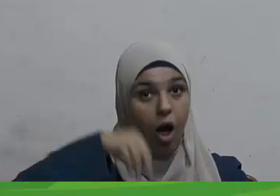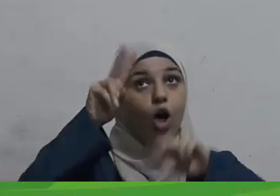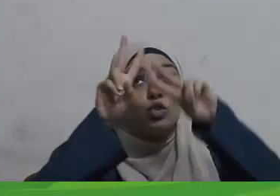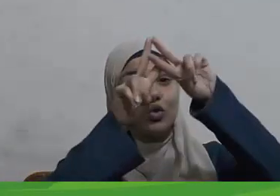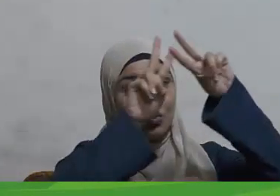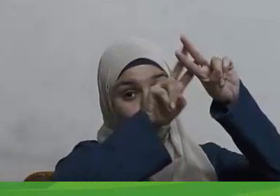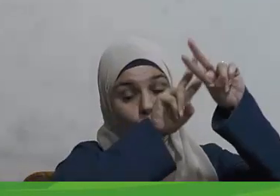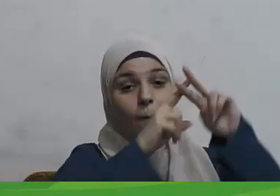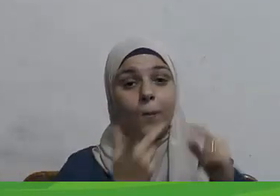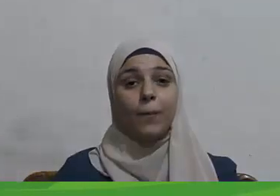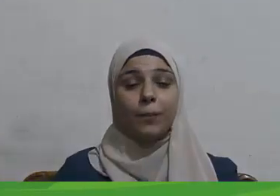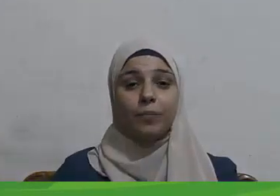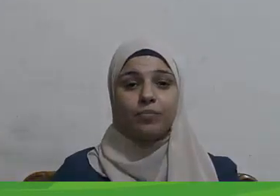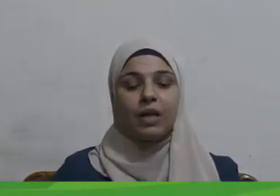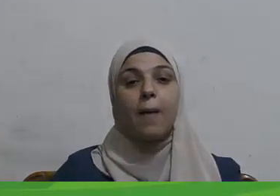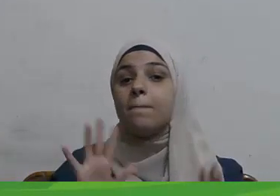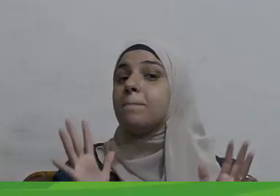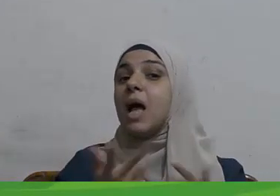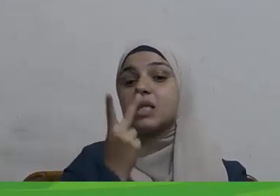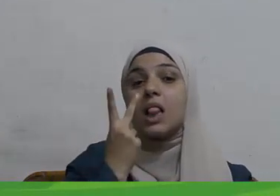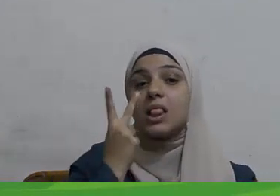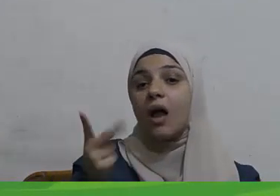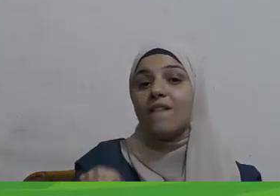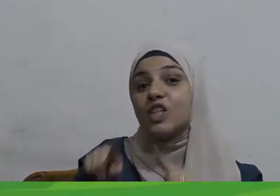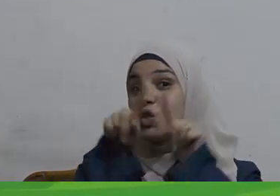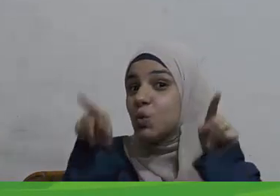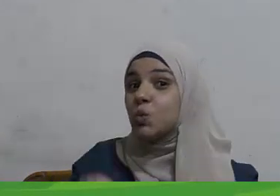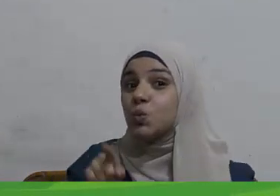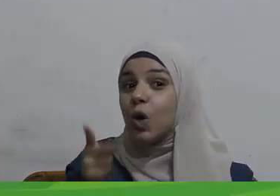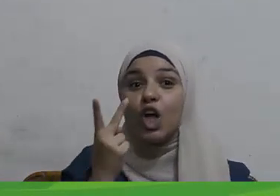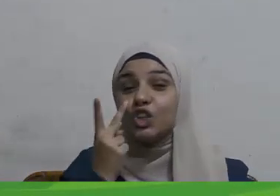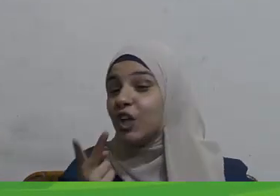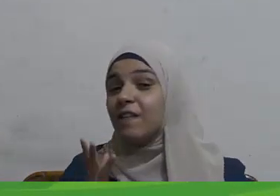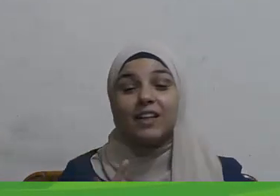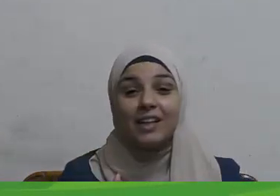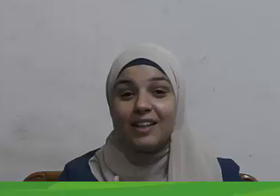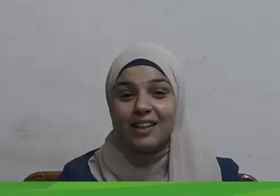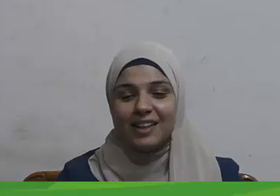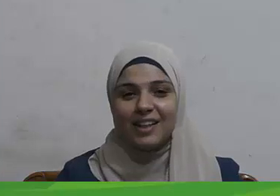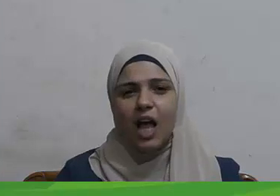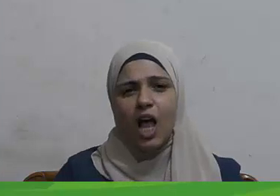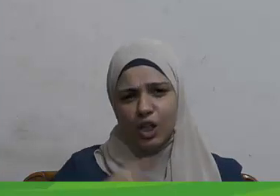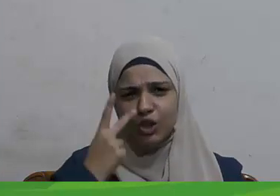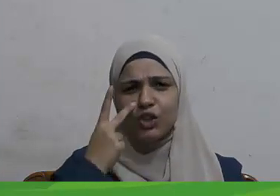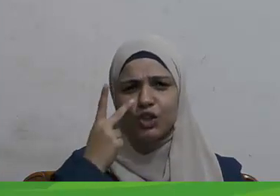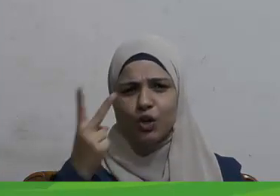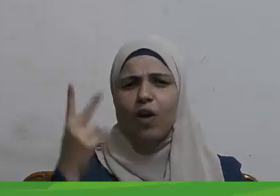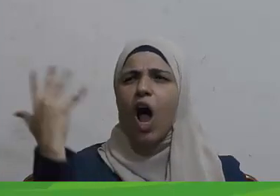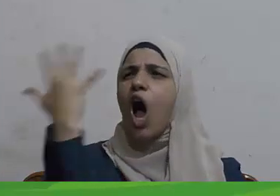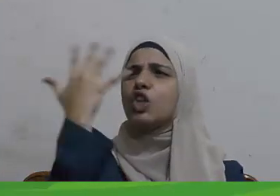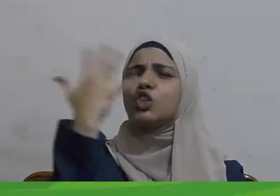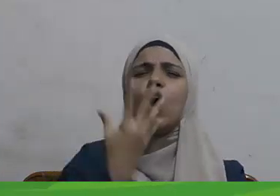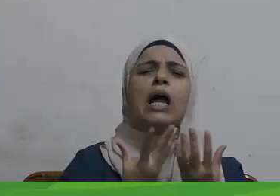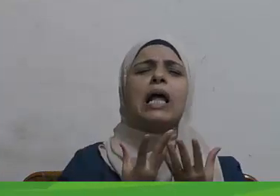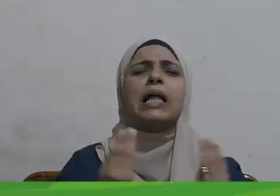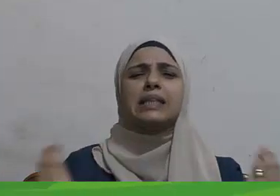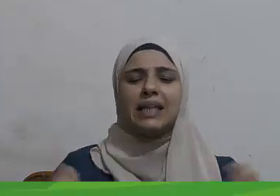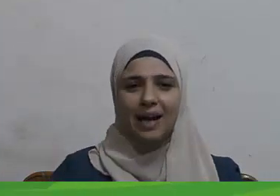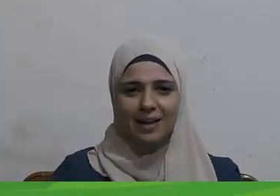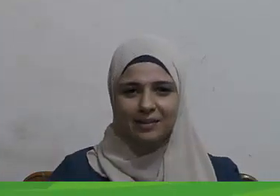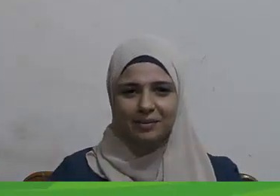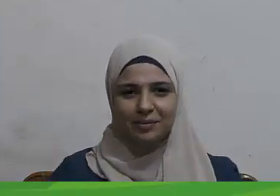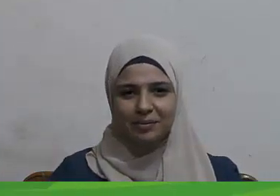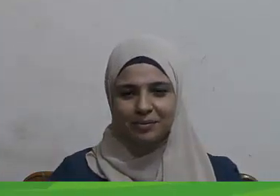الله خلق النجوم. ماذا ترى في هذه الصورة؟ أرى أشجارا كثيرة.